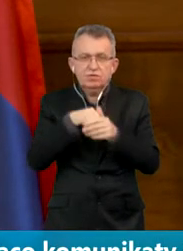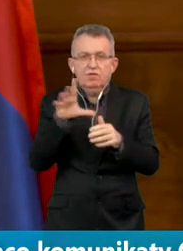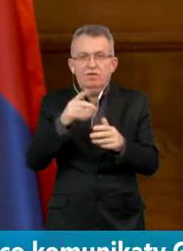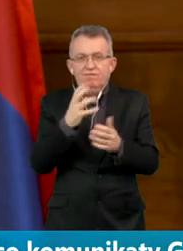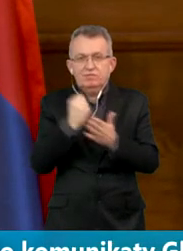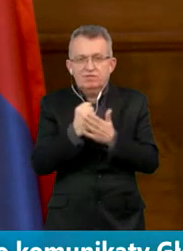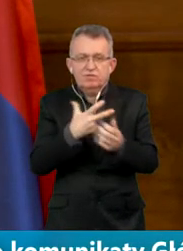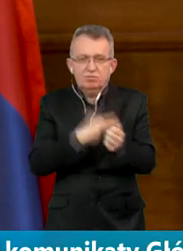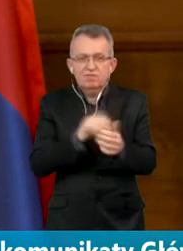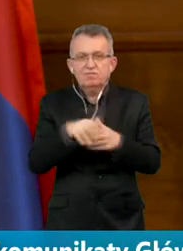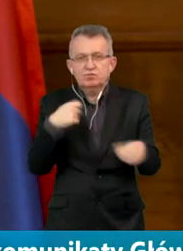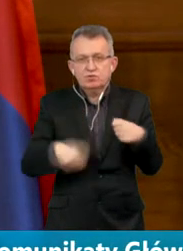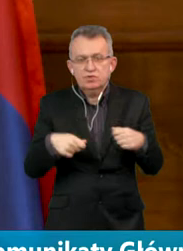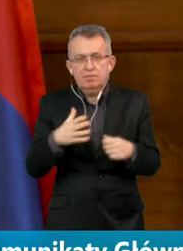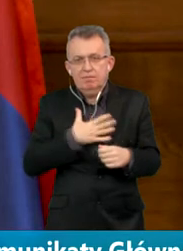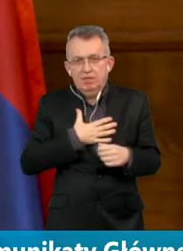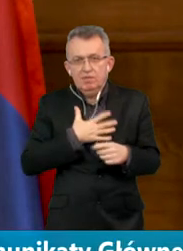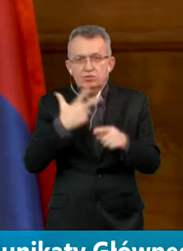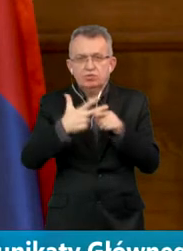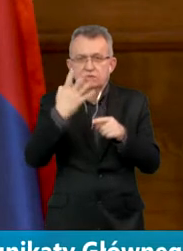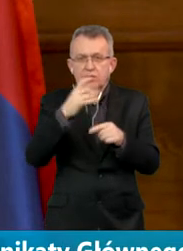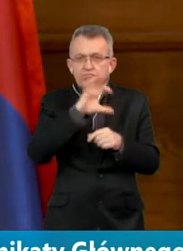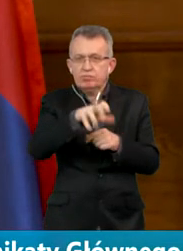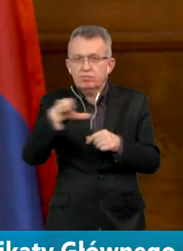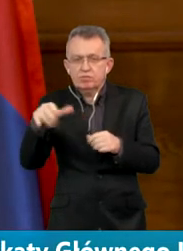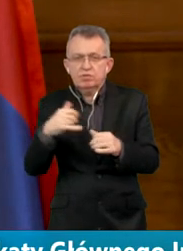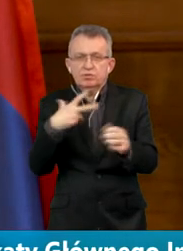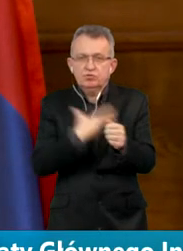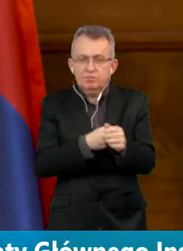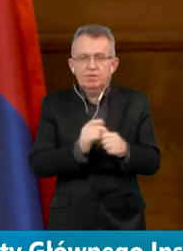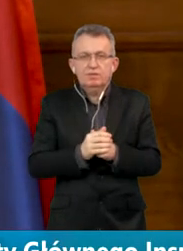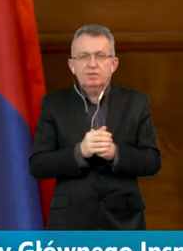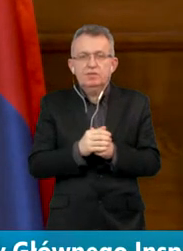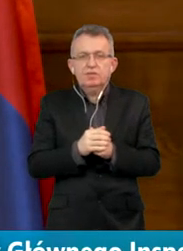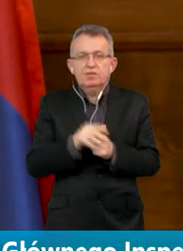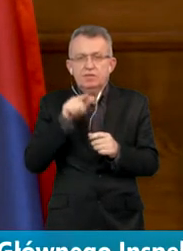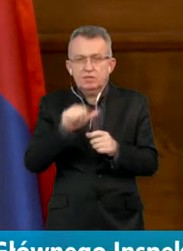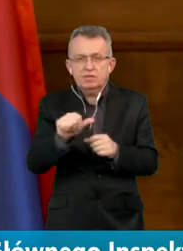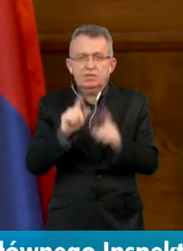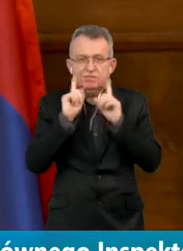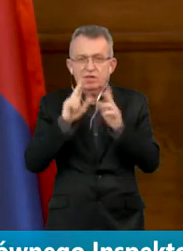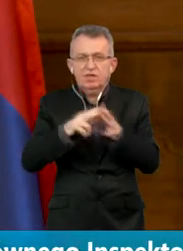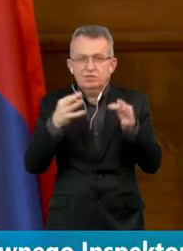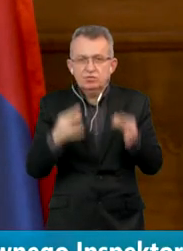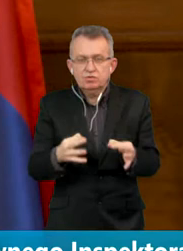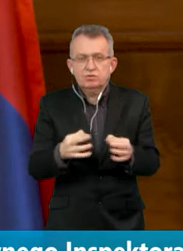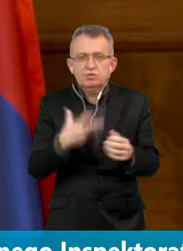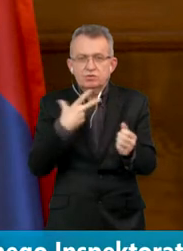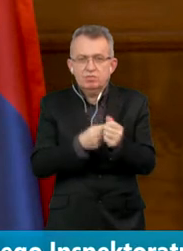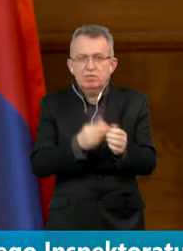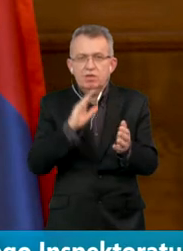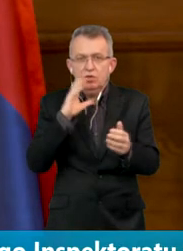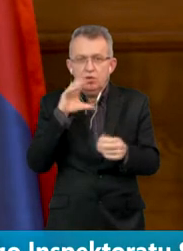szczepieniami. W Szczecinie mamy 34 punkty szczepień. Oczywiście na dzień dzisiejszy szczepimy